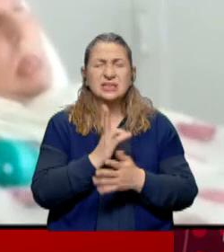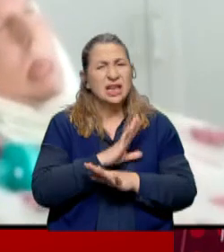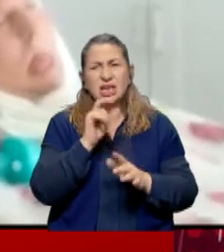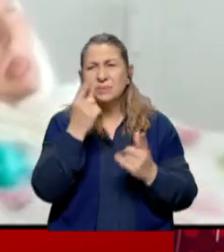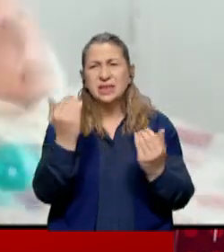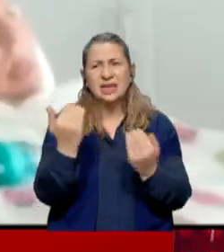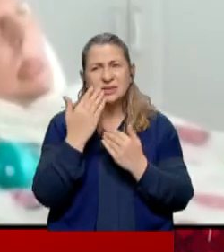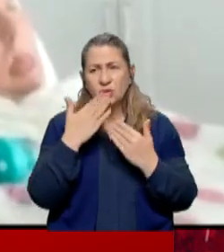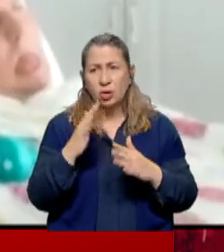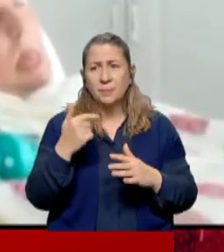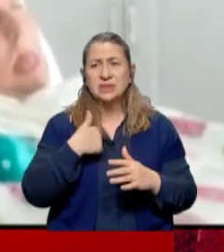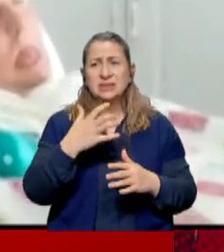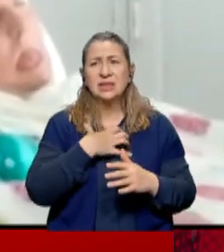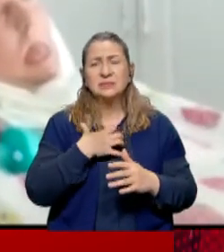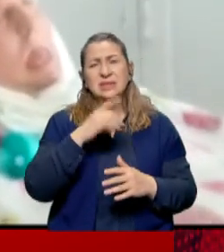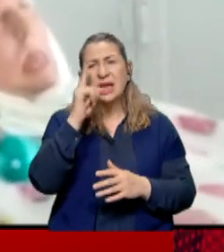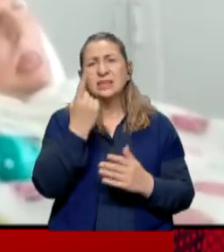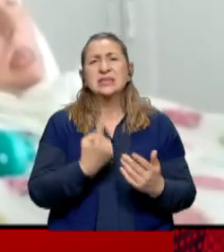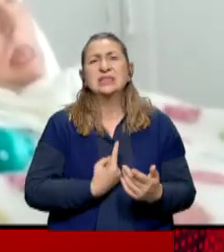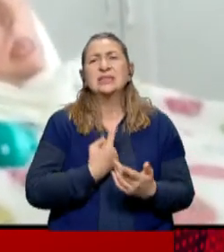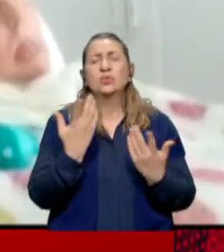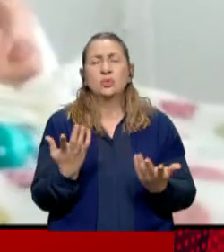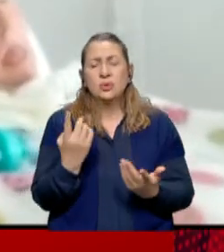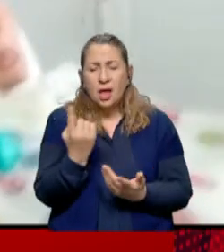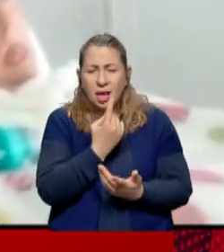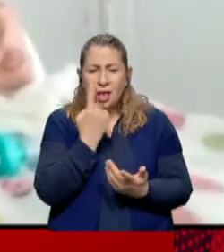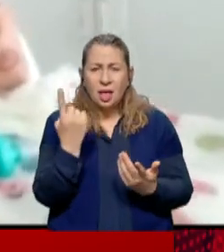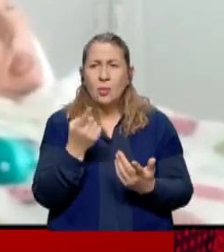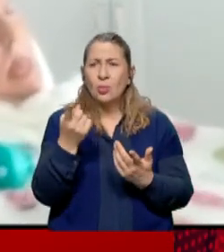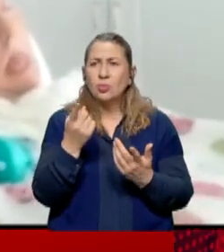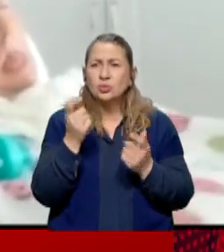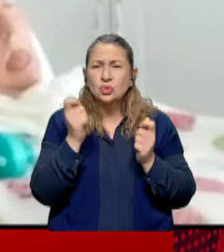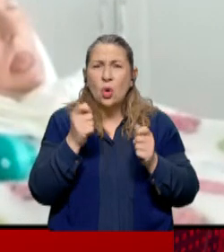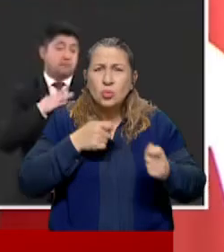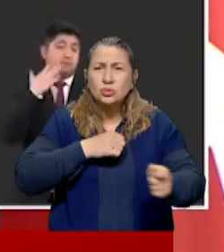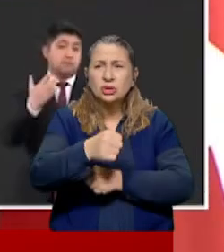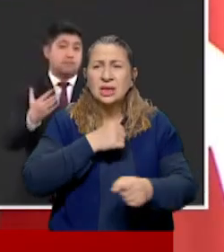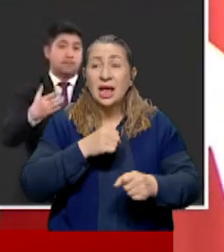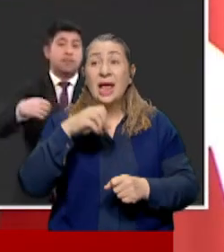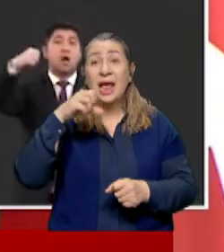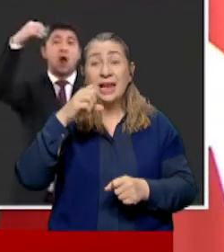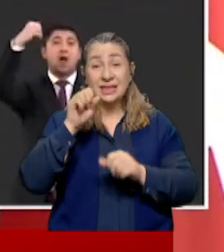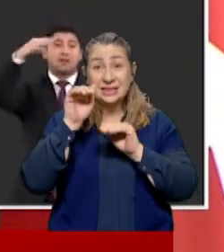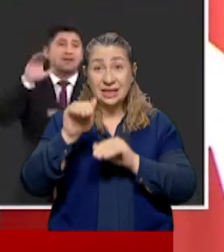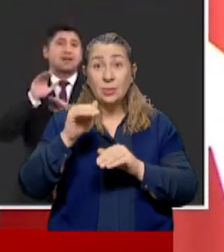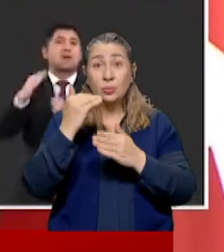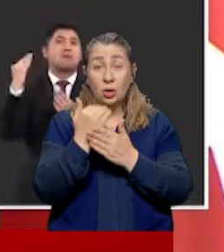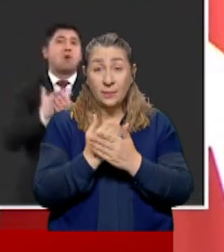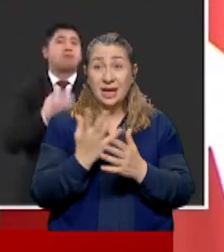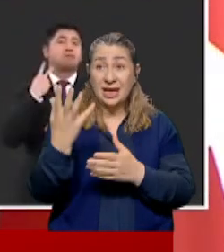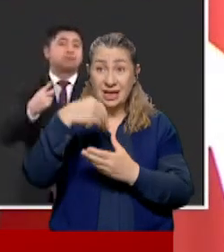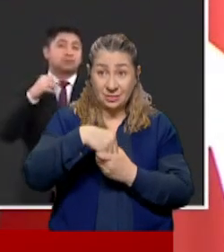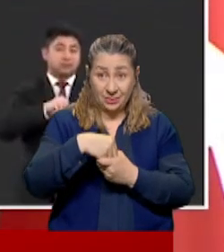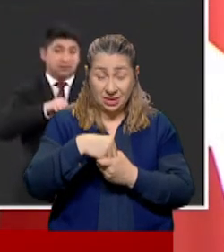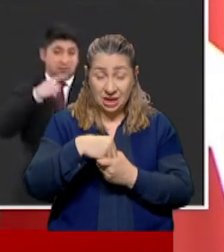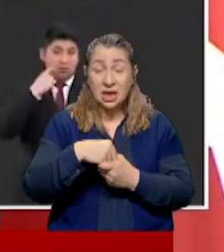destek gelmedi. Biz kendimizi çok yalnız hissediyoruz bu verdiğimiz zorlu mücadelede. Elektrik desteği programının